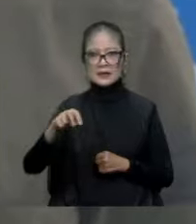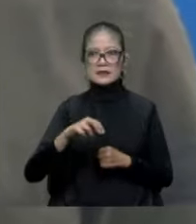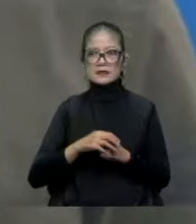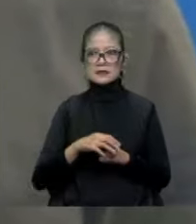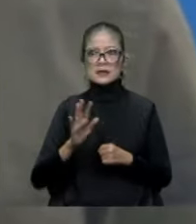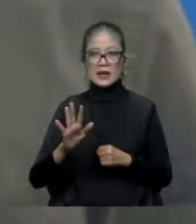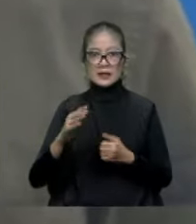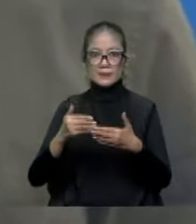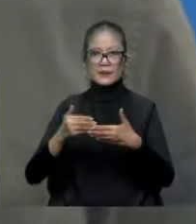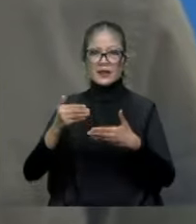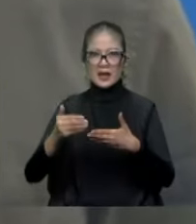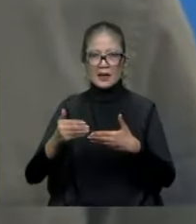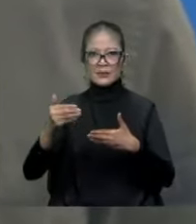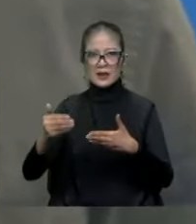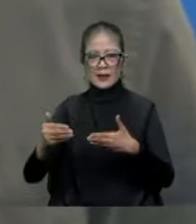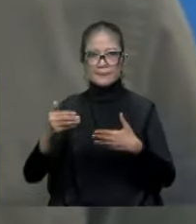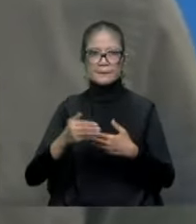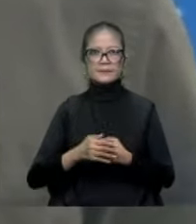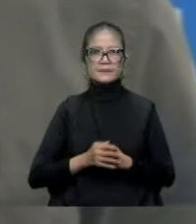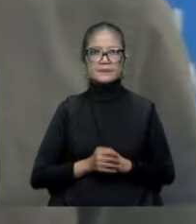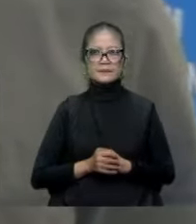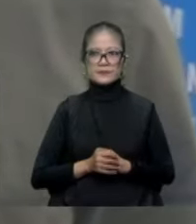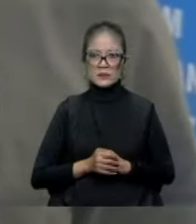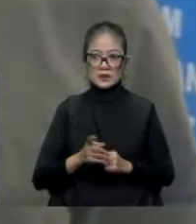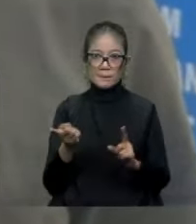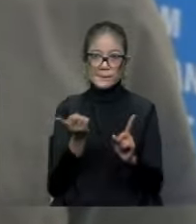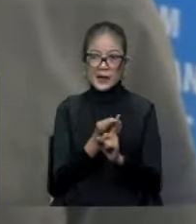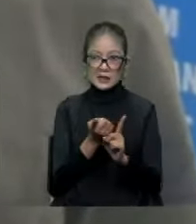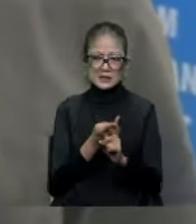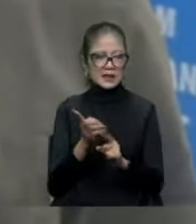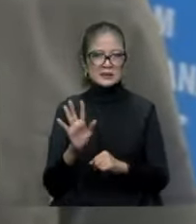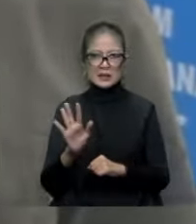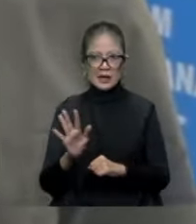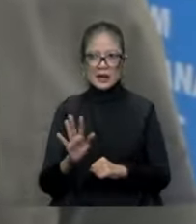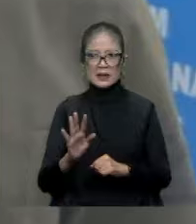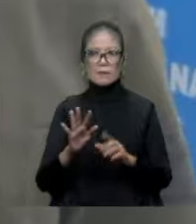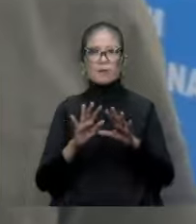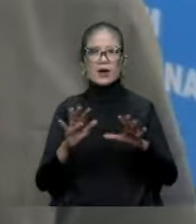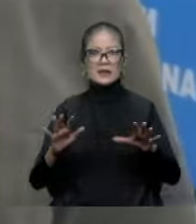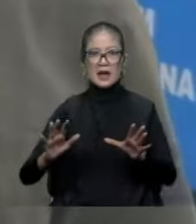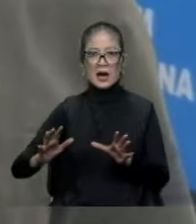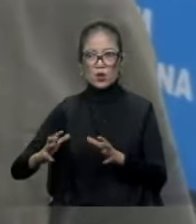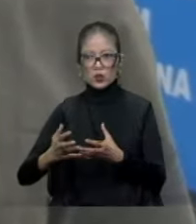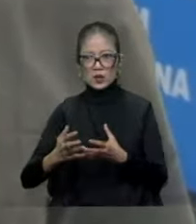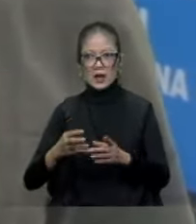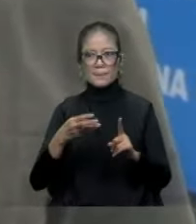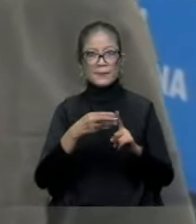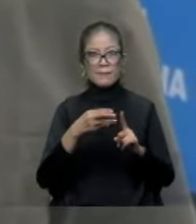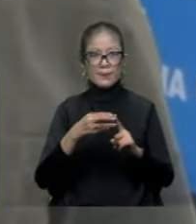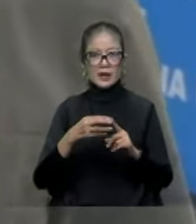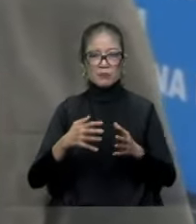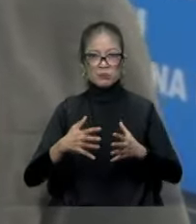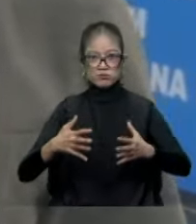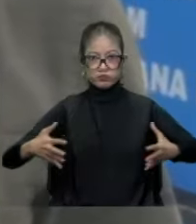bertahap lari, karena jangan dipaksakan dulu, karena banyak anggota yang berat badannya besar-besar itu